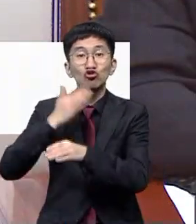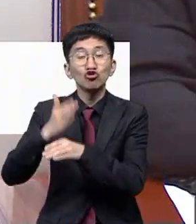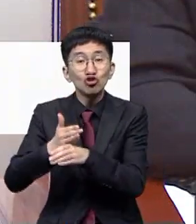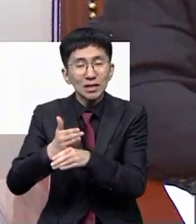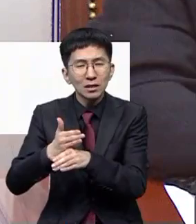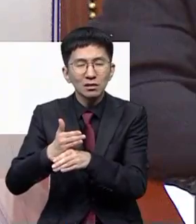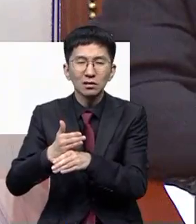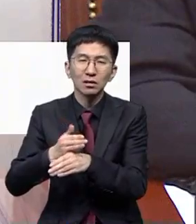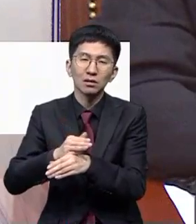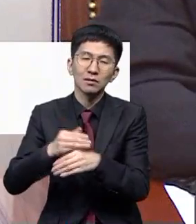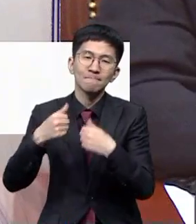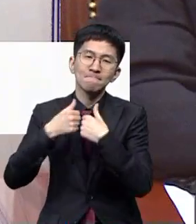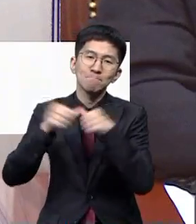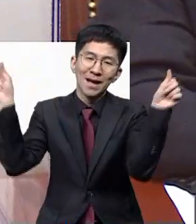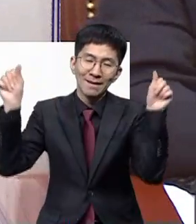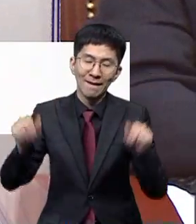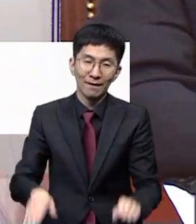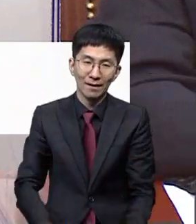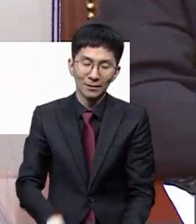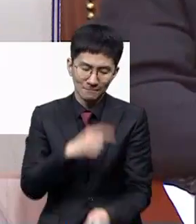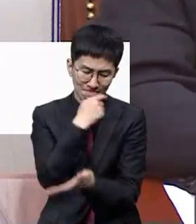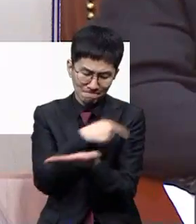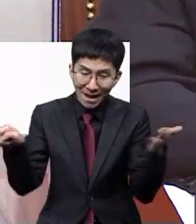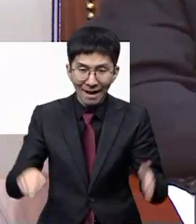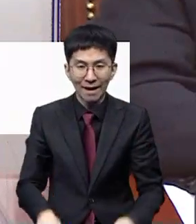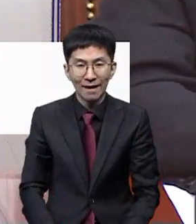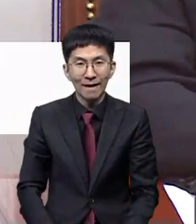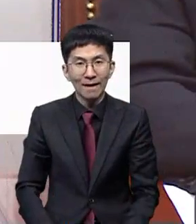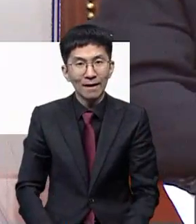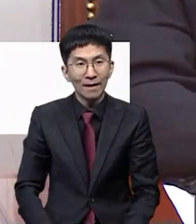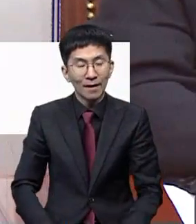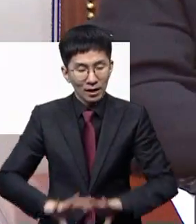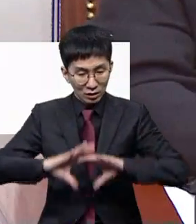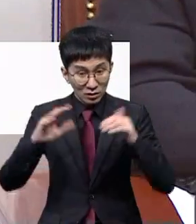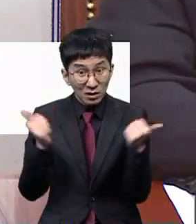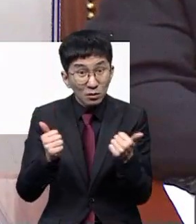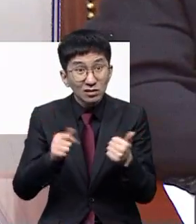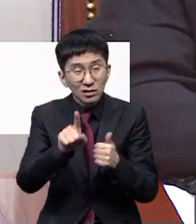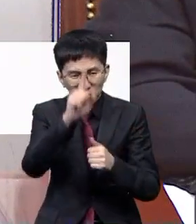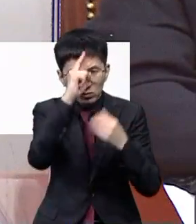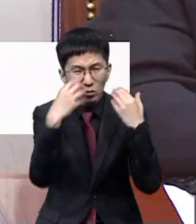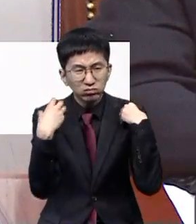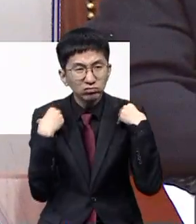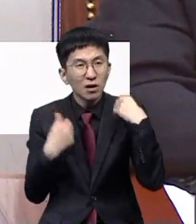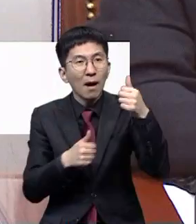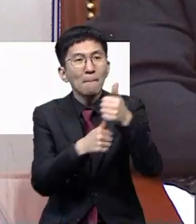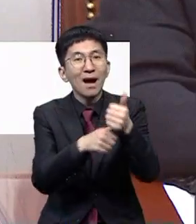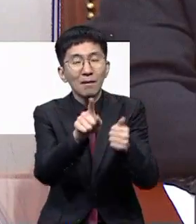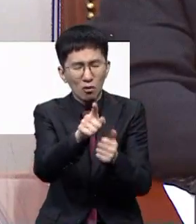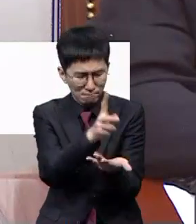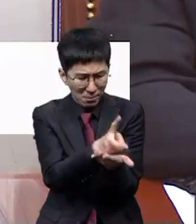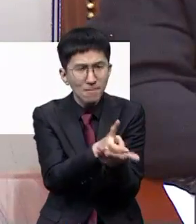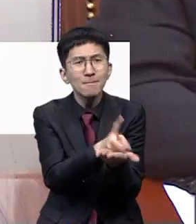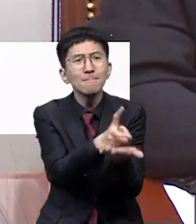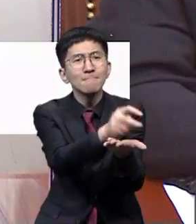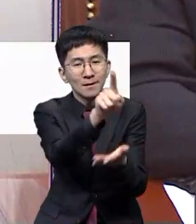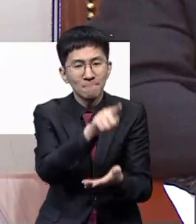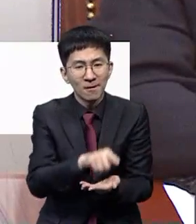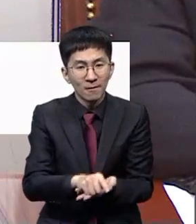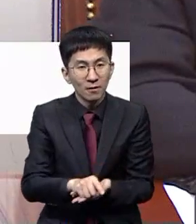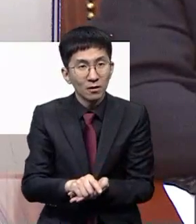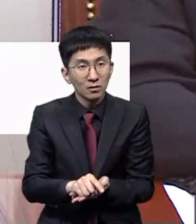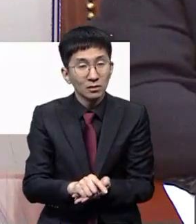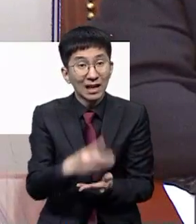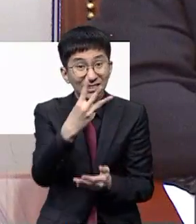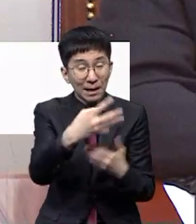질서가 파괴되었습니다. 입법부가 통법부로 전락하는 등 상권 분립은